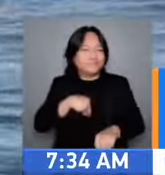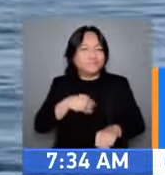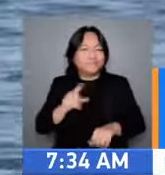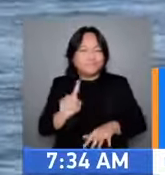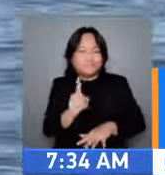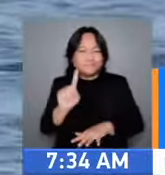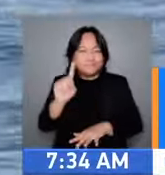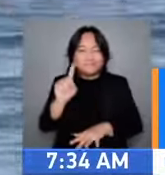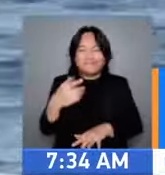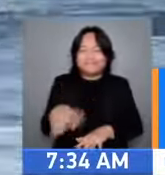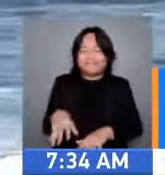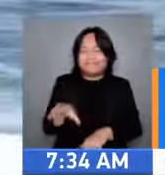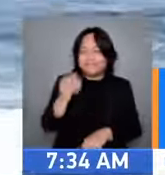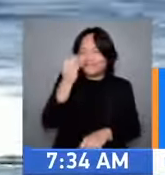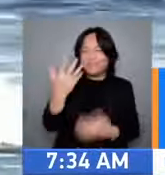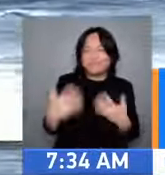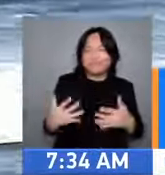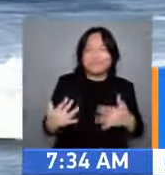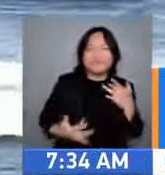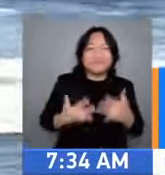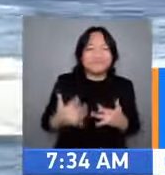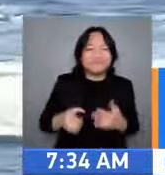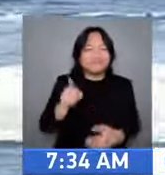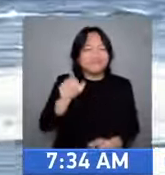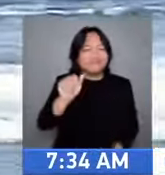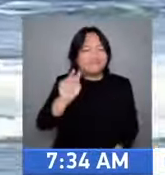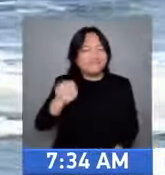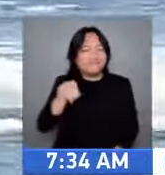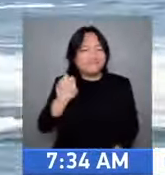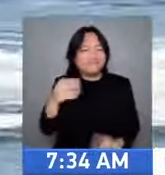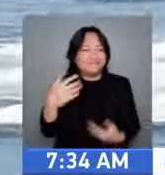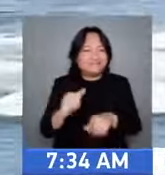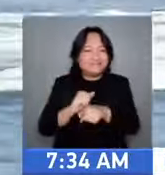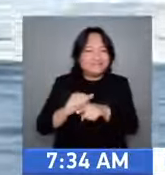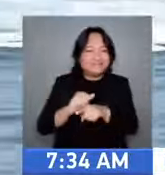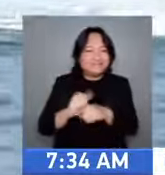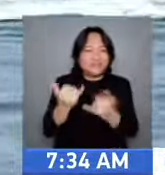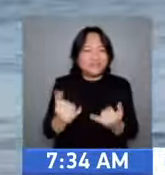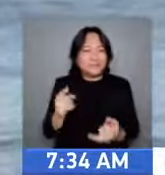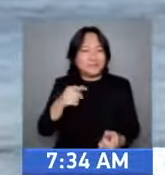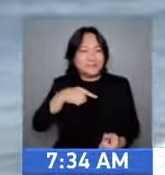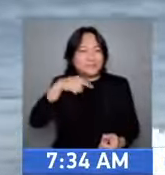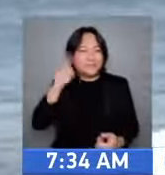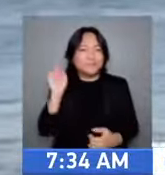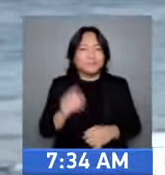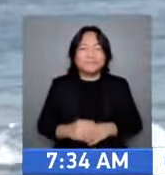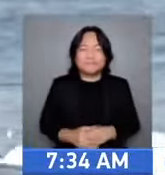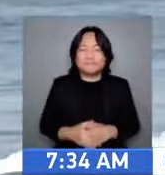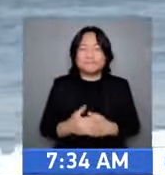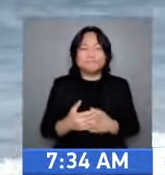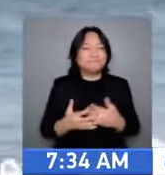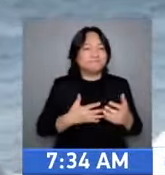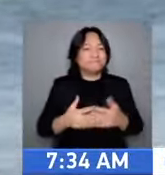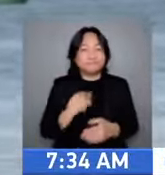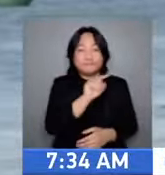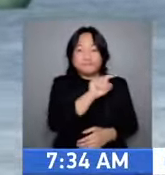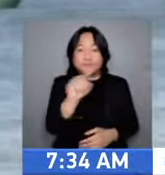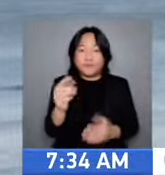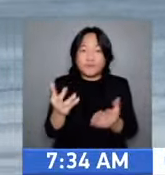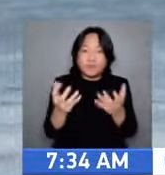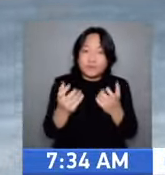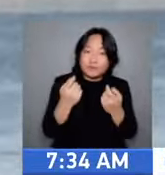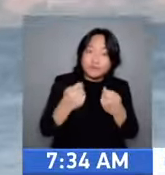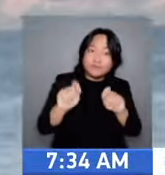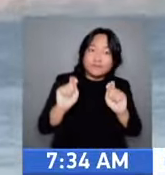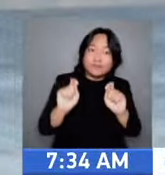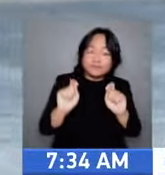Anjo. At ayan, ngayon, parang masanay na siya. Ganun opo, po ba yun? Pero sa mga kapuso natin, sir, na gustong mag-try, pag first